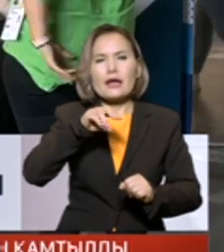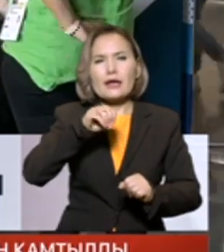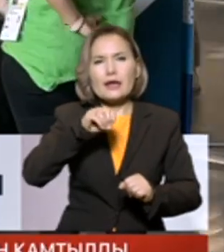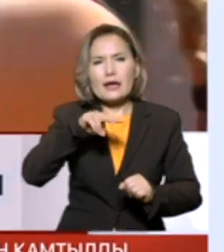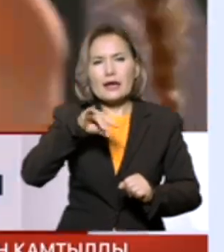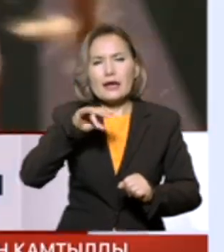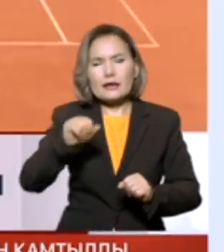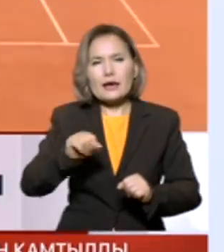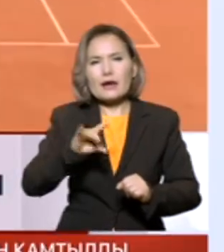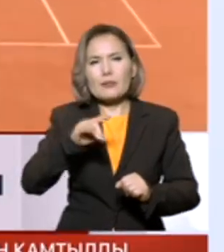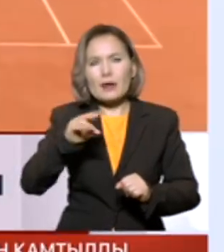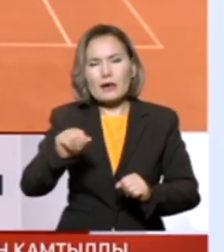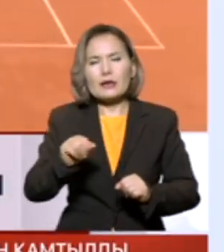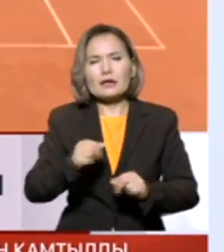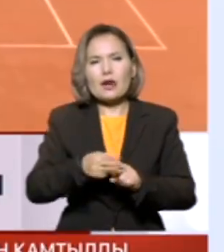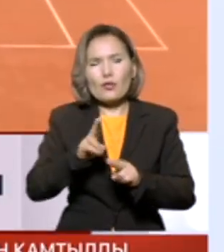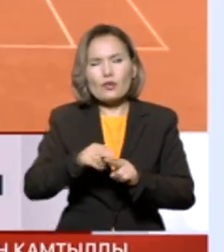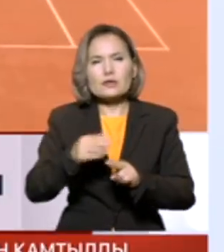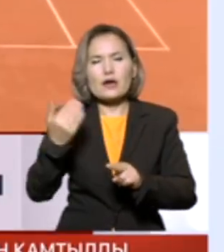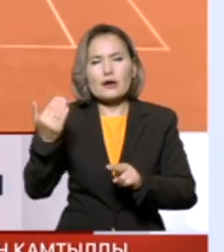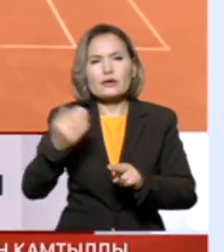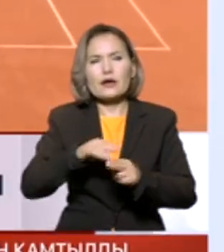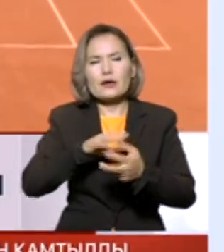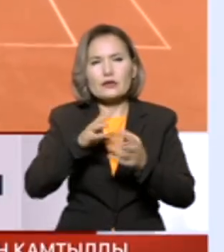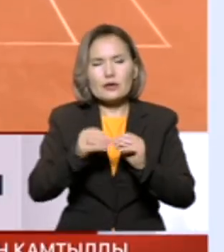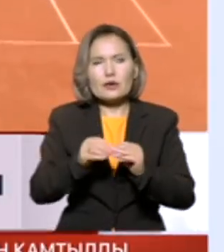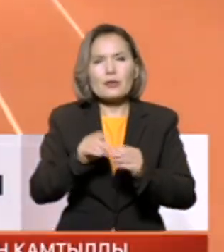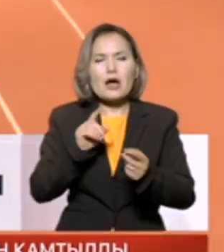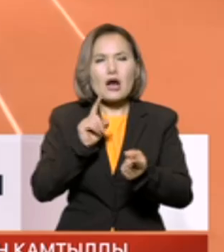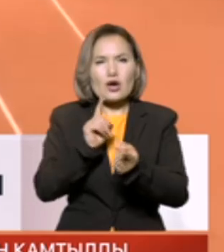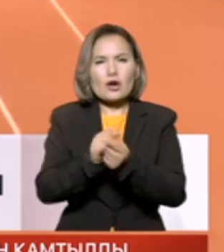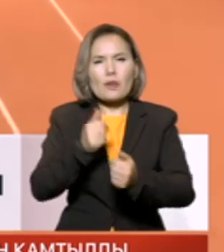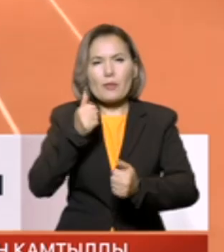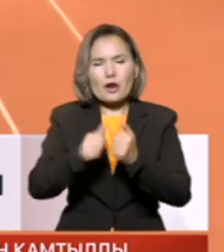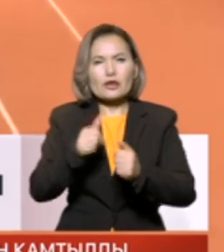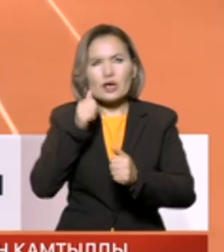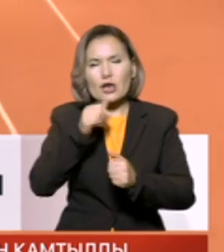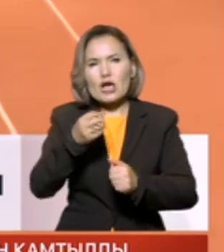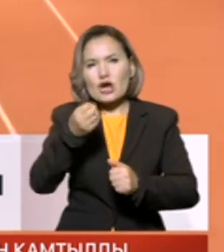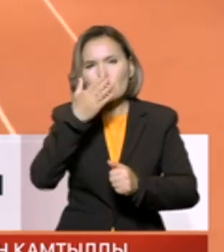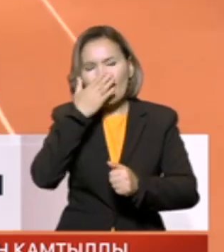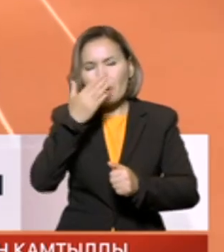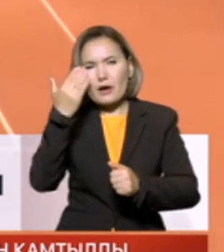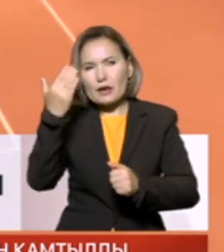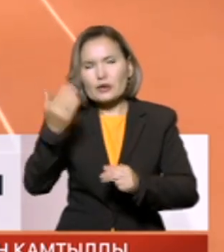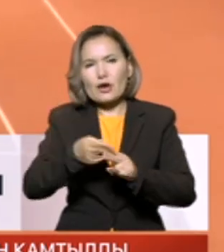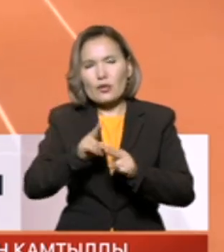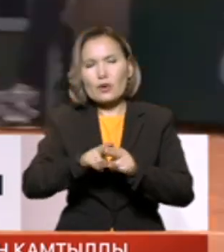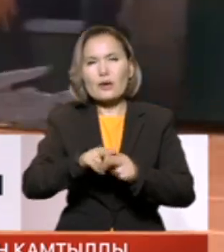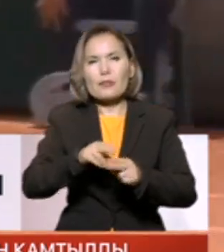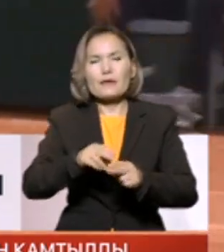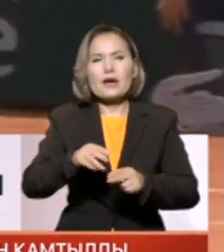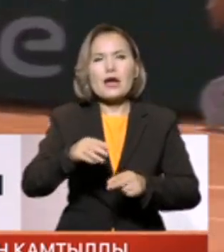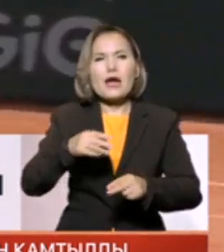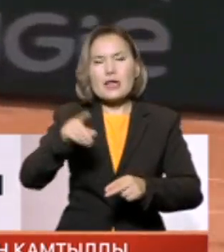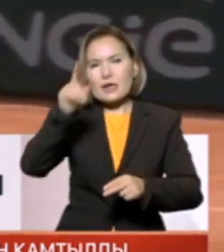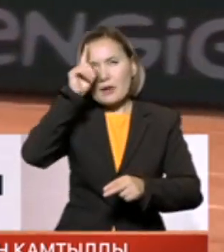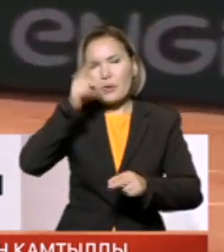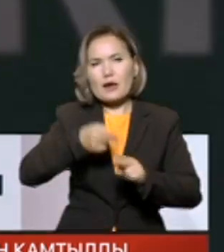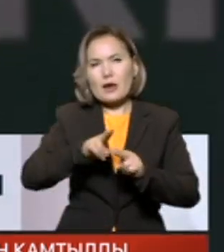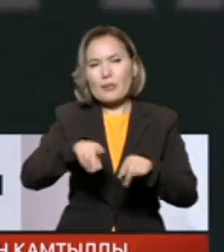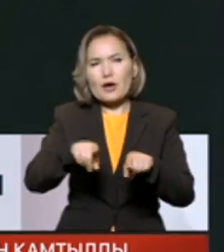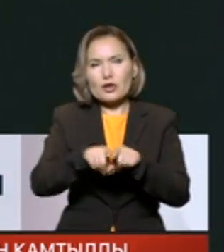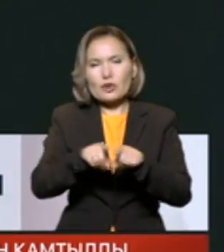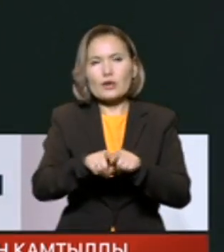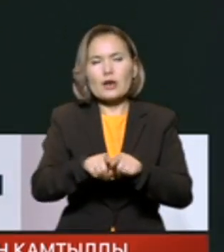Кристианмен ойнайтын болды. Егер Рыбакина бірінші ойында жеңіске жететін болса, жапондық Наоми Осака мен неміс ракеткасы Анжелика